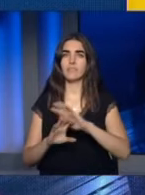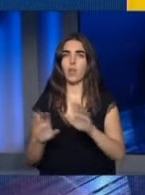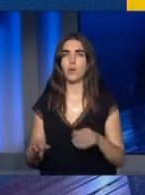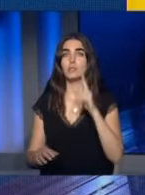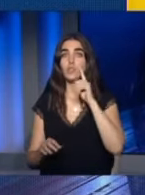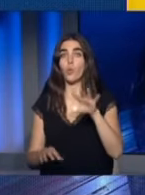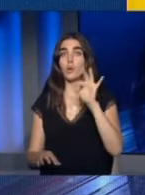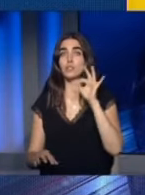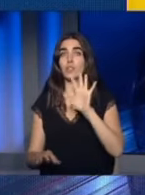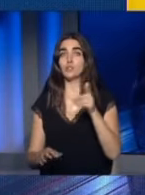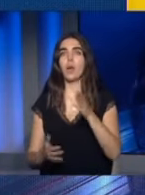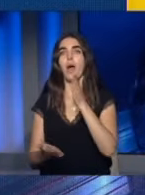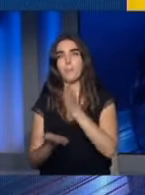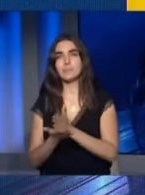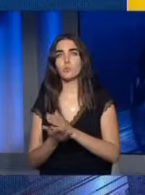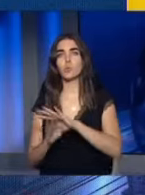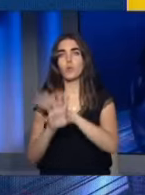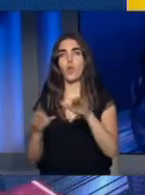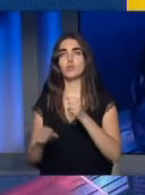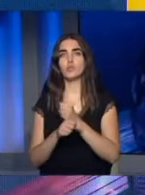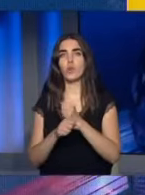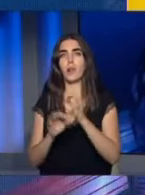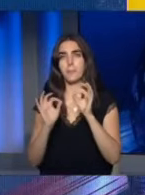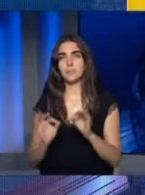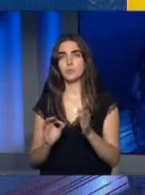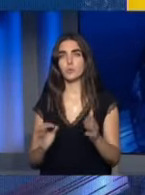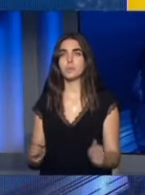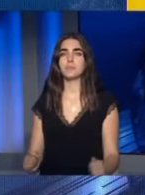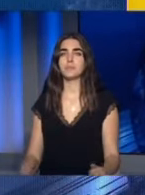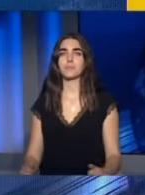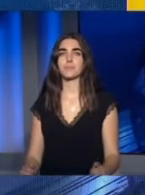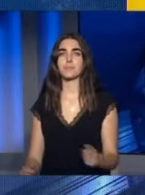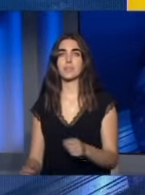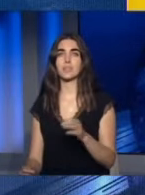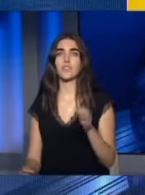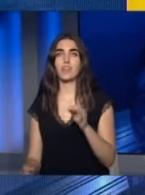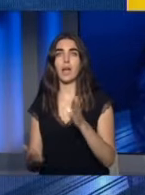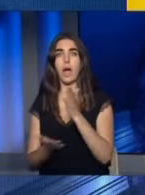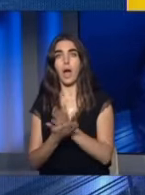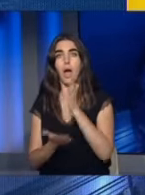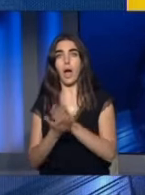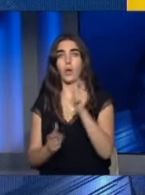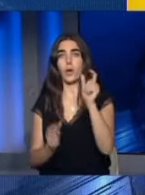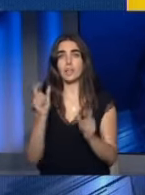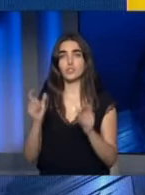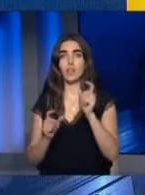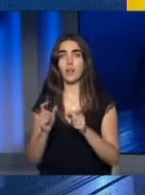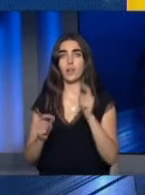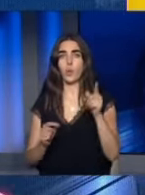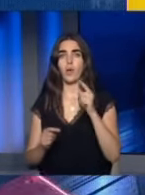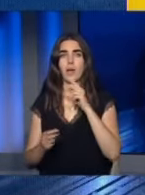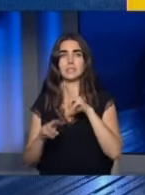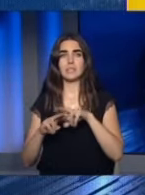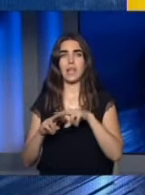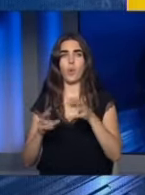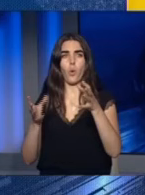الانفاق من اجل كشف حقيقته وراى ان الغرب الذي كان ينظر علينا بالديمقراطيه وبحقوق الانسان